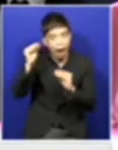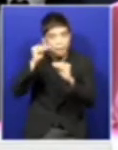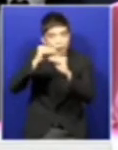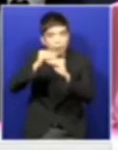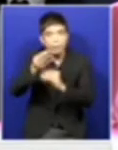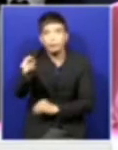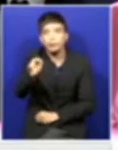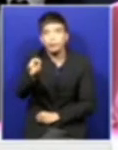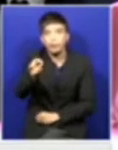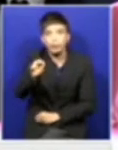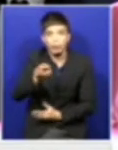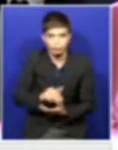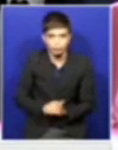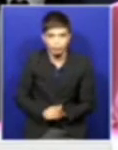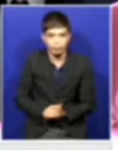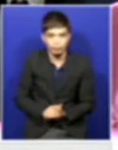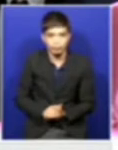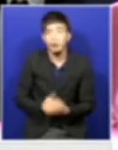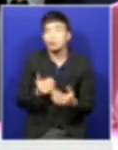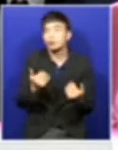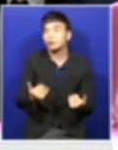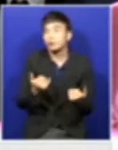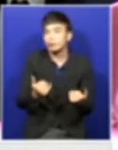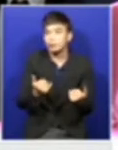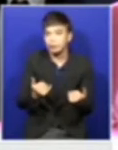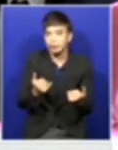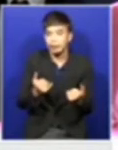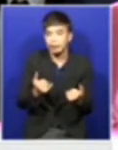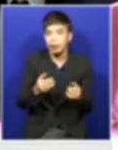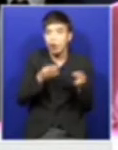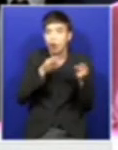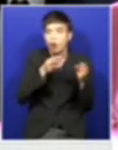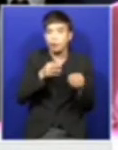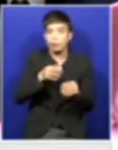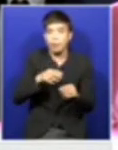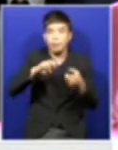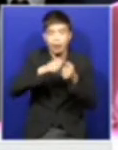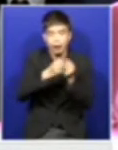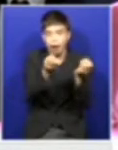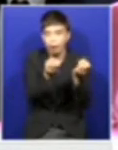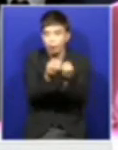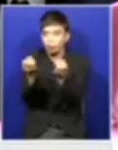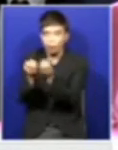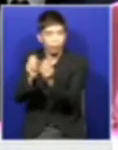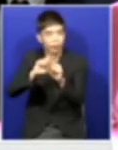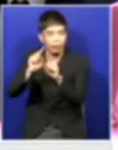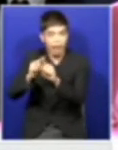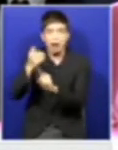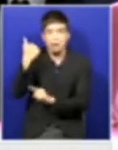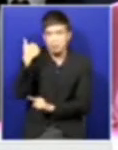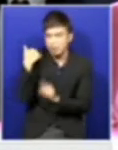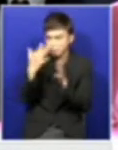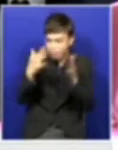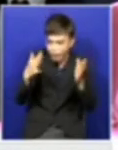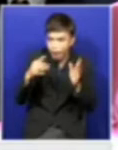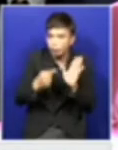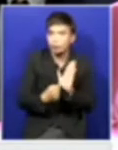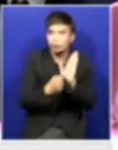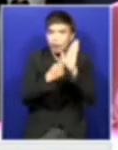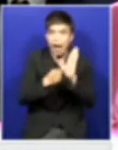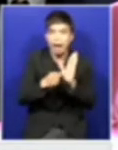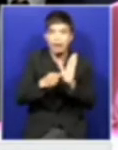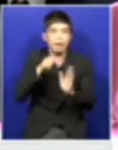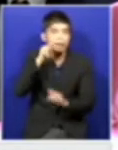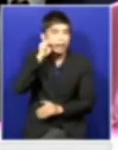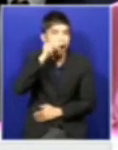พครับวิกฤตของประเทศไทยมีวิกฤตมาเรื่อยๆครับวิกฤตภัยแล้งนะครับ